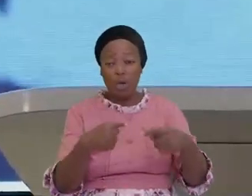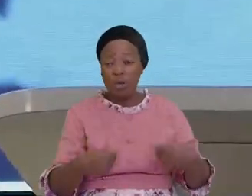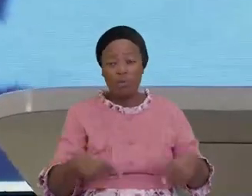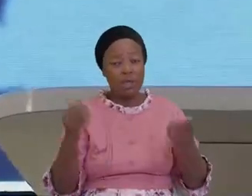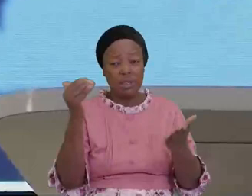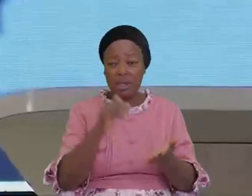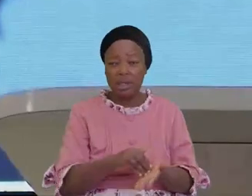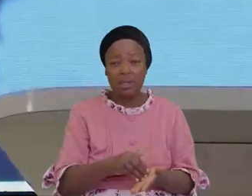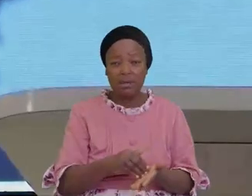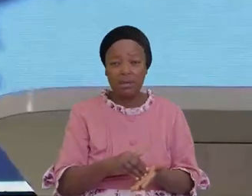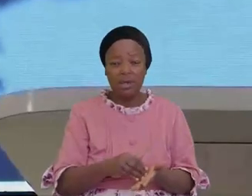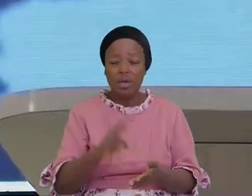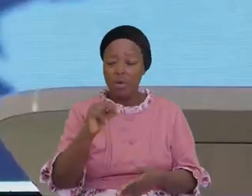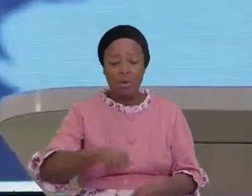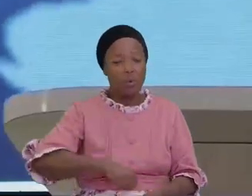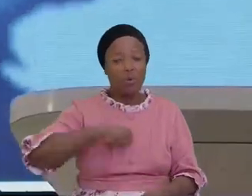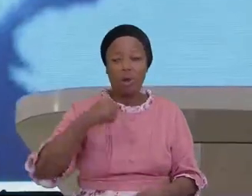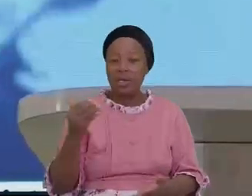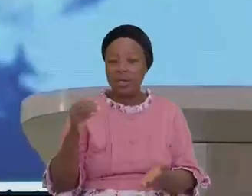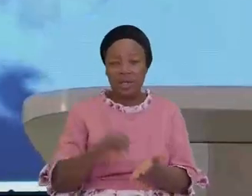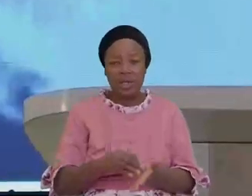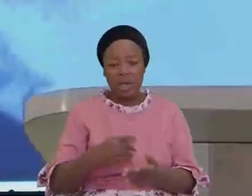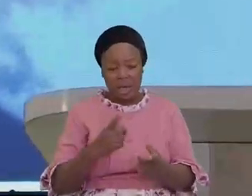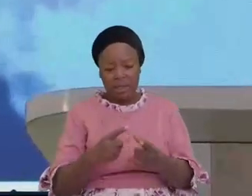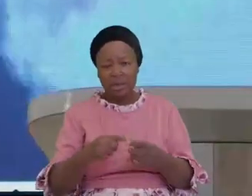d'argumentation, plus d'orgueil.